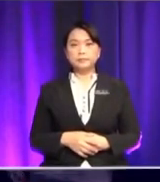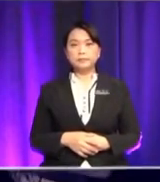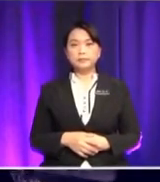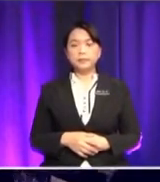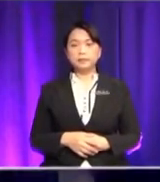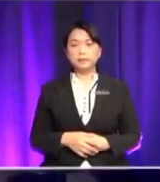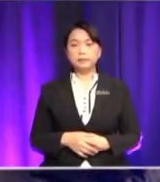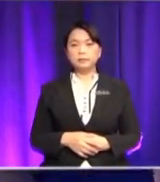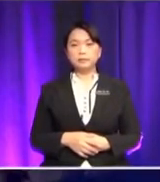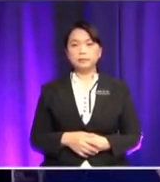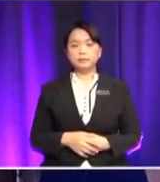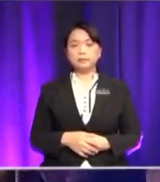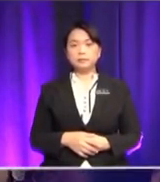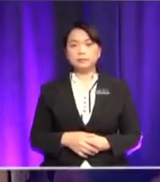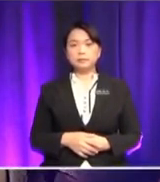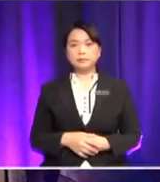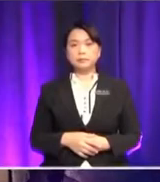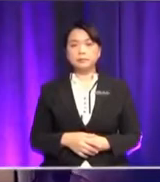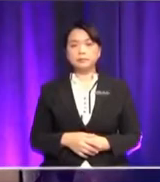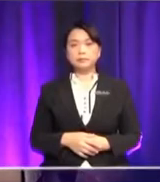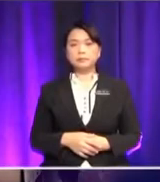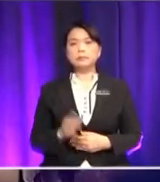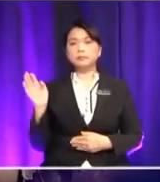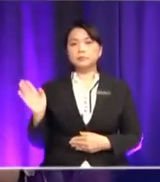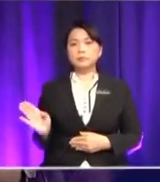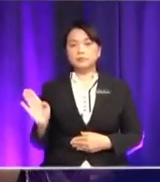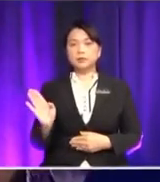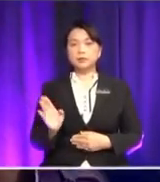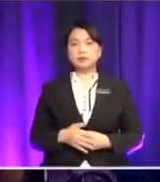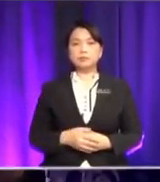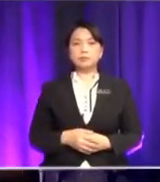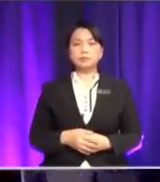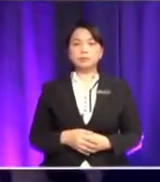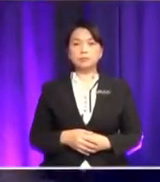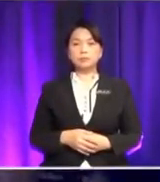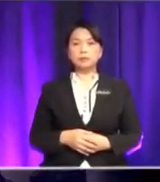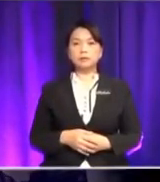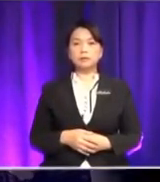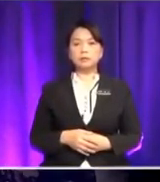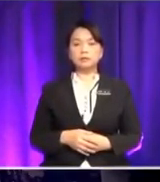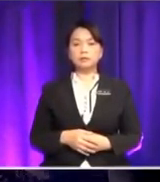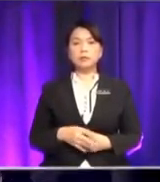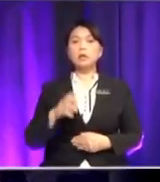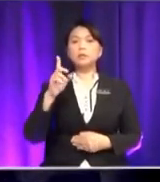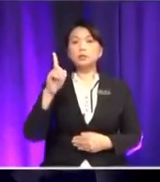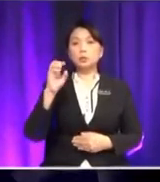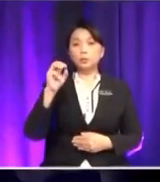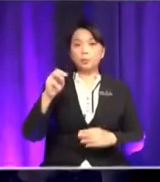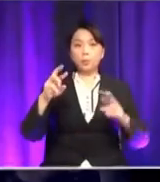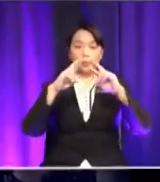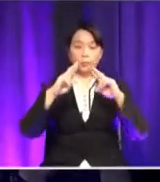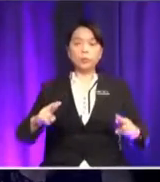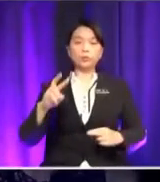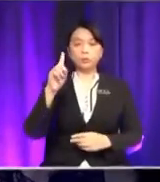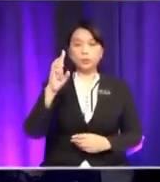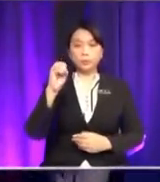itu pedesaan ya oke deh ini adalah Bumbung yadom bentuk bulet sobat Turki nikah Negara Islam kan dia buat lagu